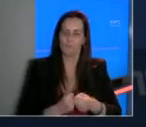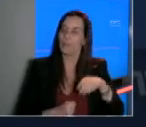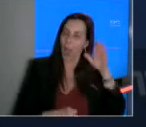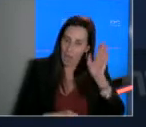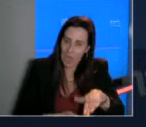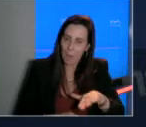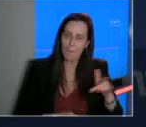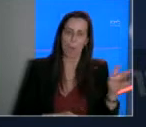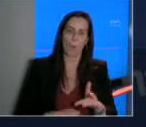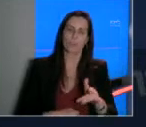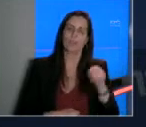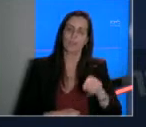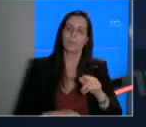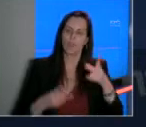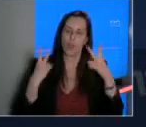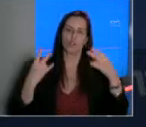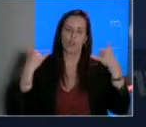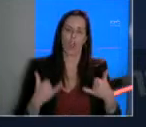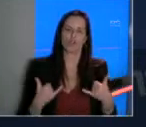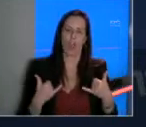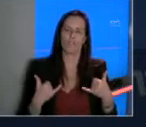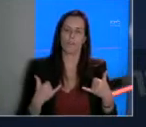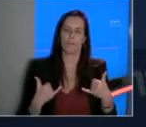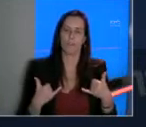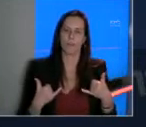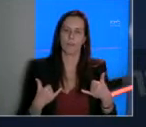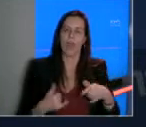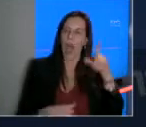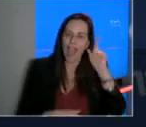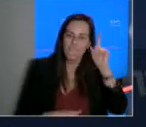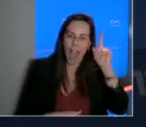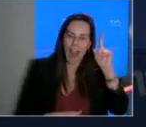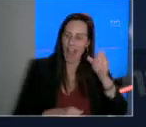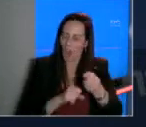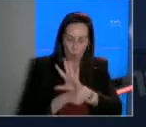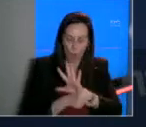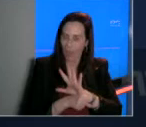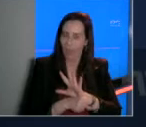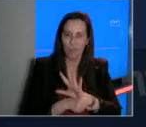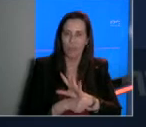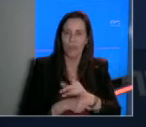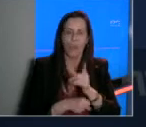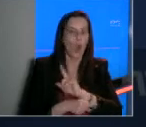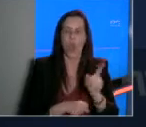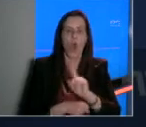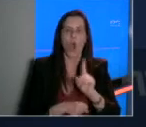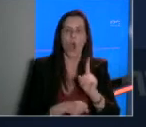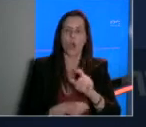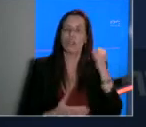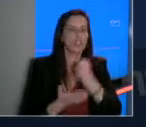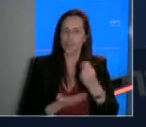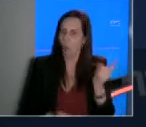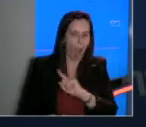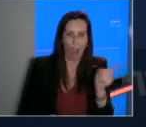גם מהאופוזיציה, כי זה מה שחשוב עכשיו. אבל משבר הקורונה הוא לא היתר ולא